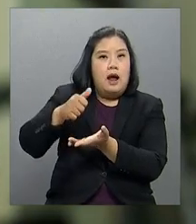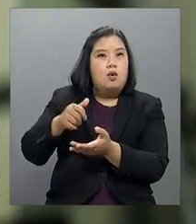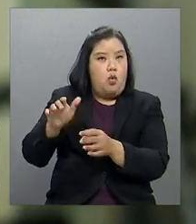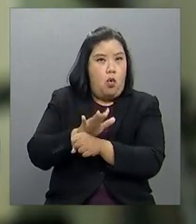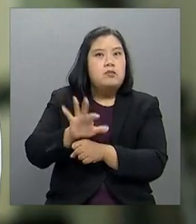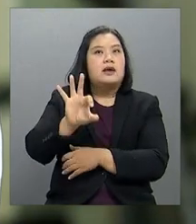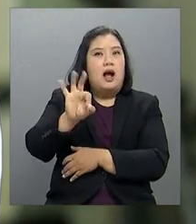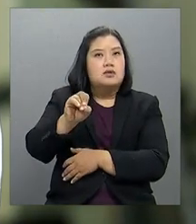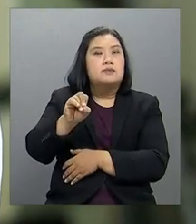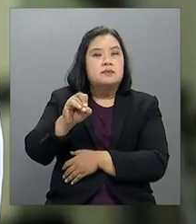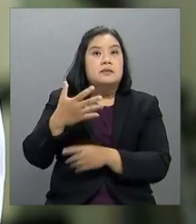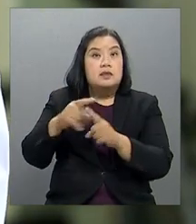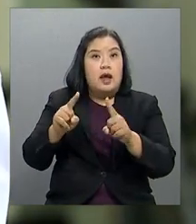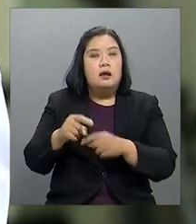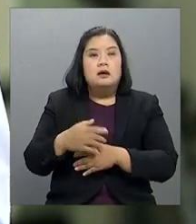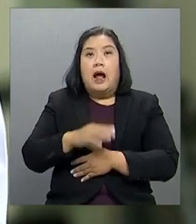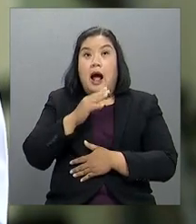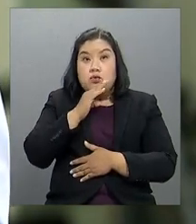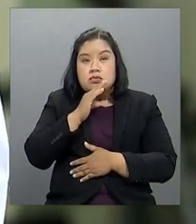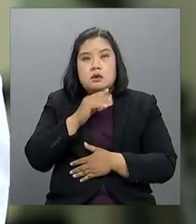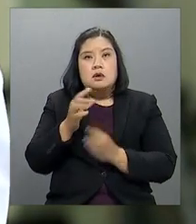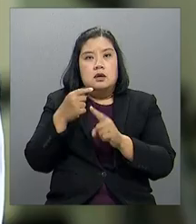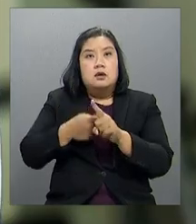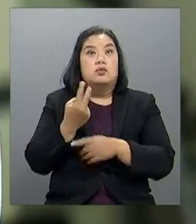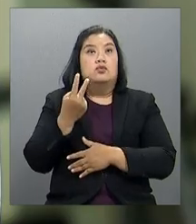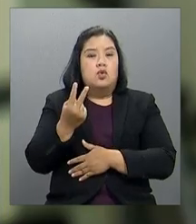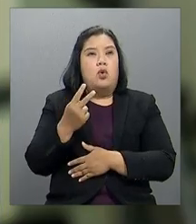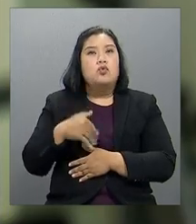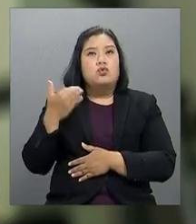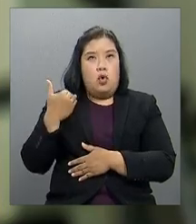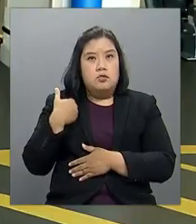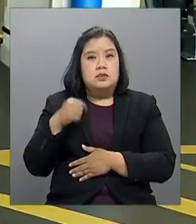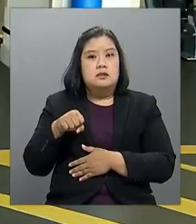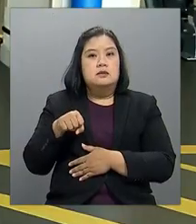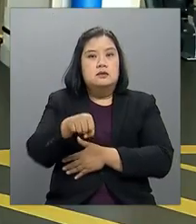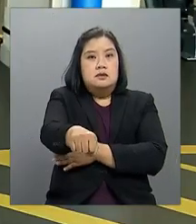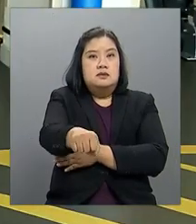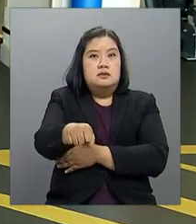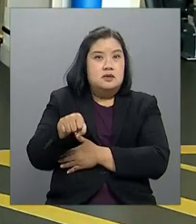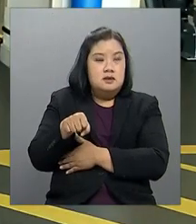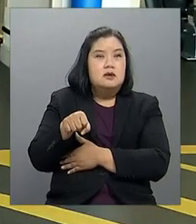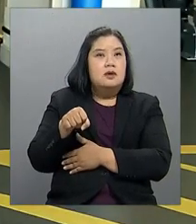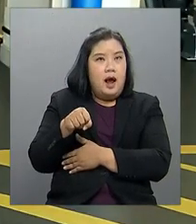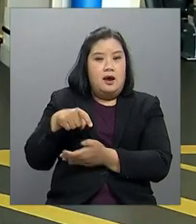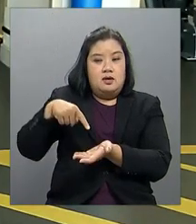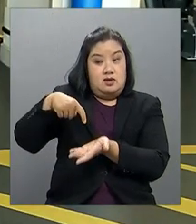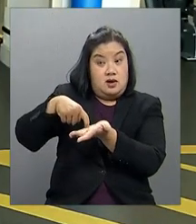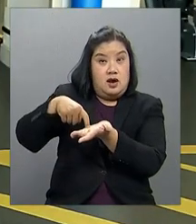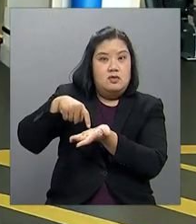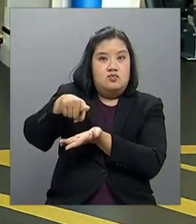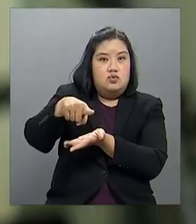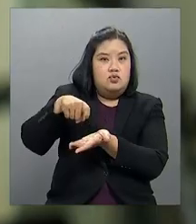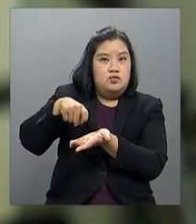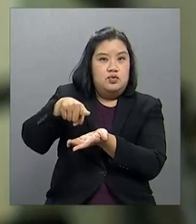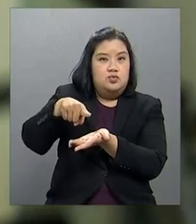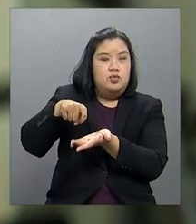าผู้ป่วยจะต้องงอเข่าได้ประมาณ110หรือบางคนได้130คือเต็มช่วงการเคลื่อนไหวของเขาเลย ค่ะ นะคะ